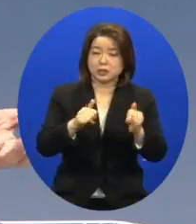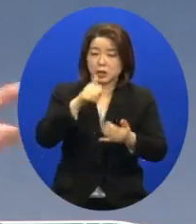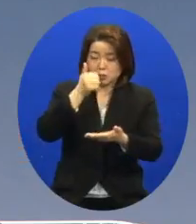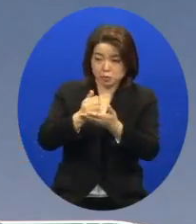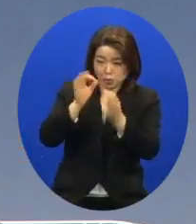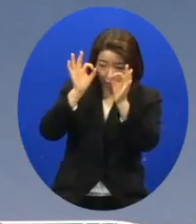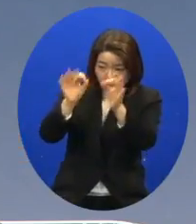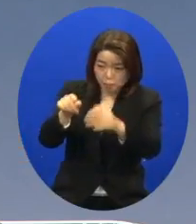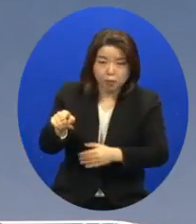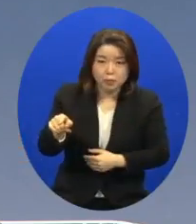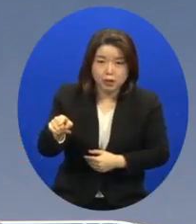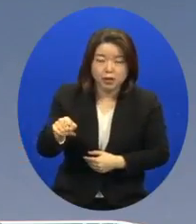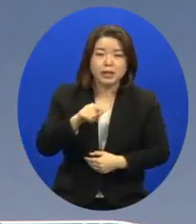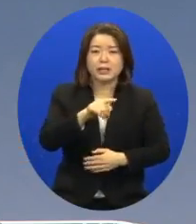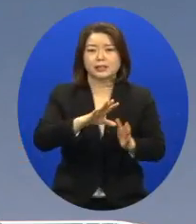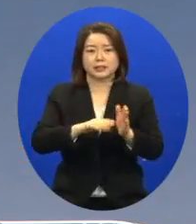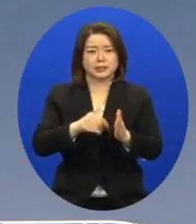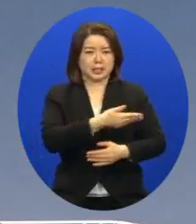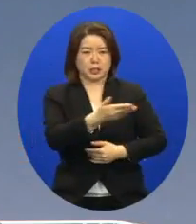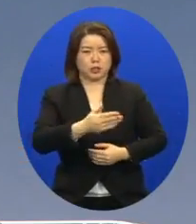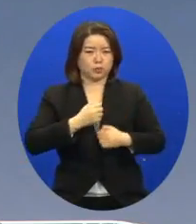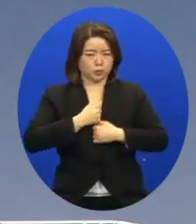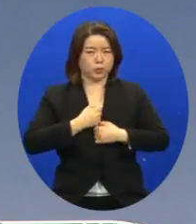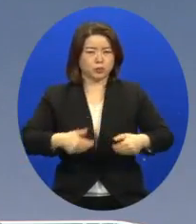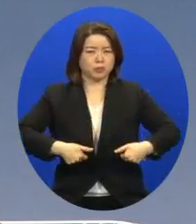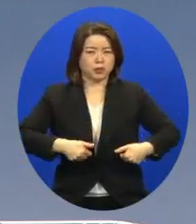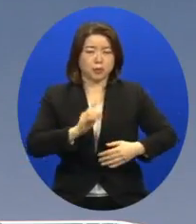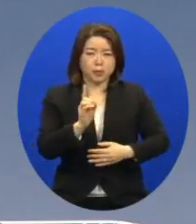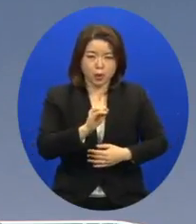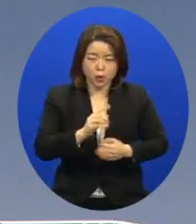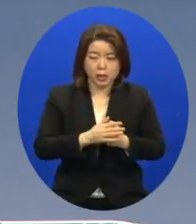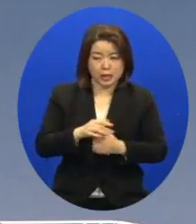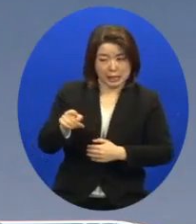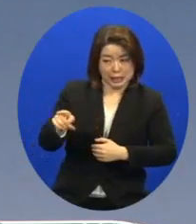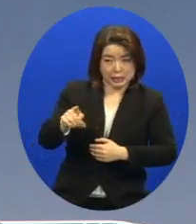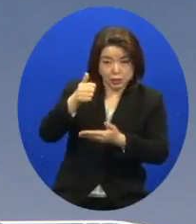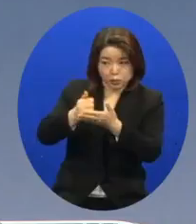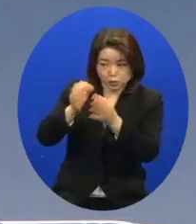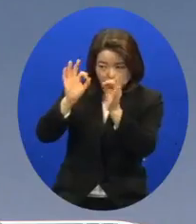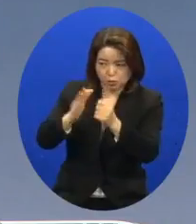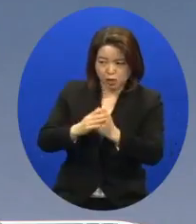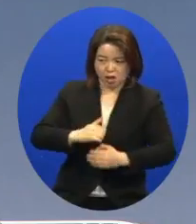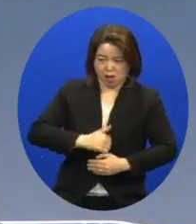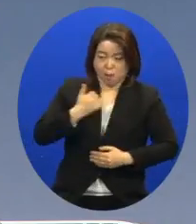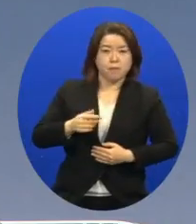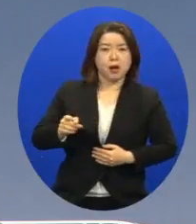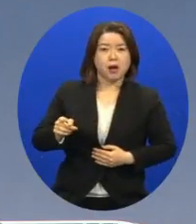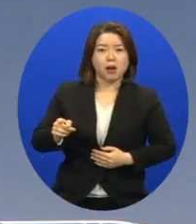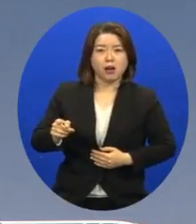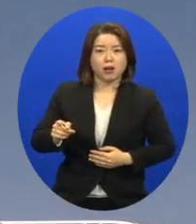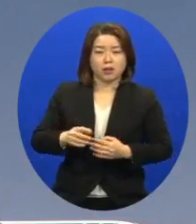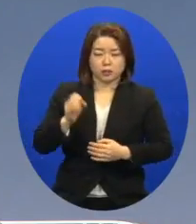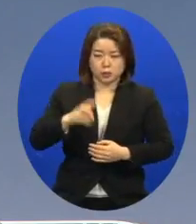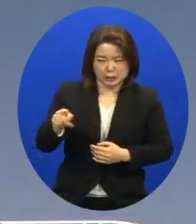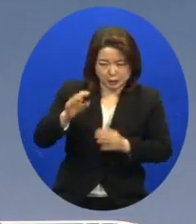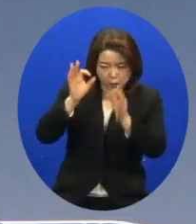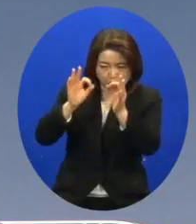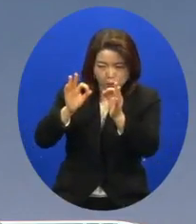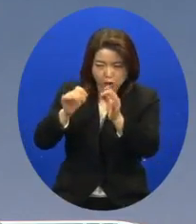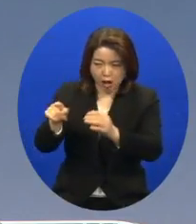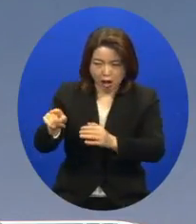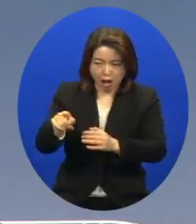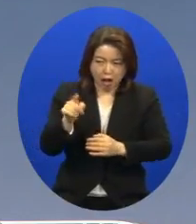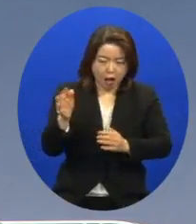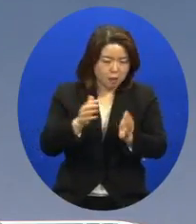그 때 여러분이 조심해야 할 것이 있습니다 그것을 보고 여러분이 분노하며 그걸 보고 다른 사람에게